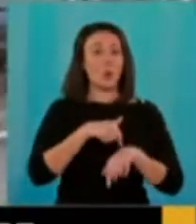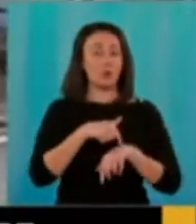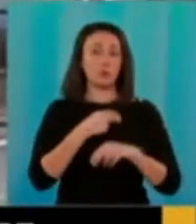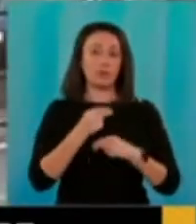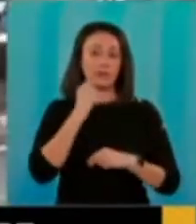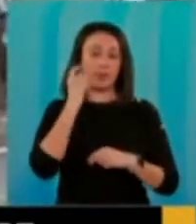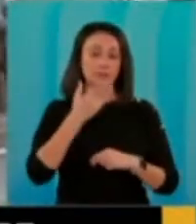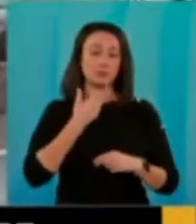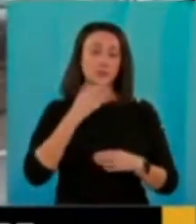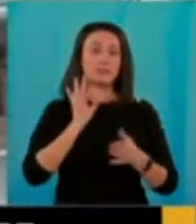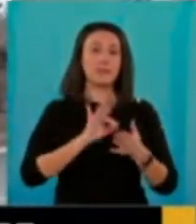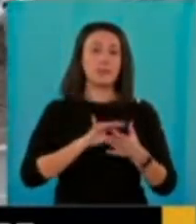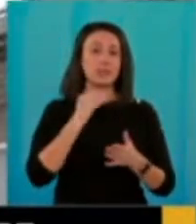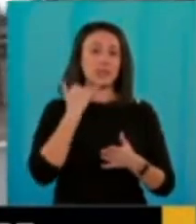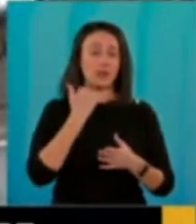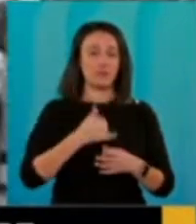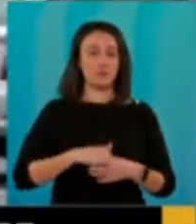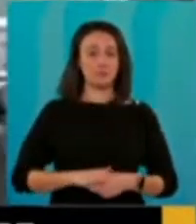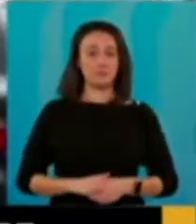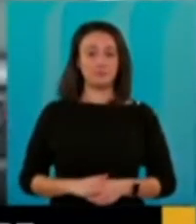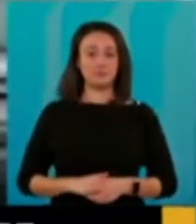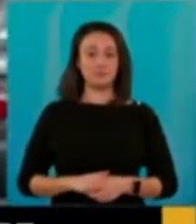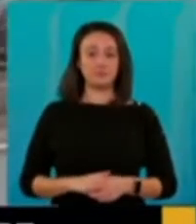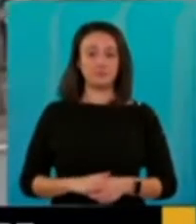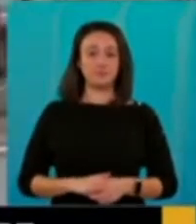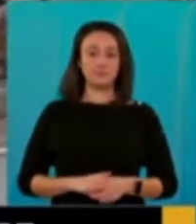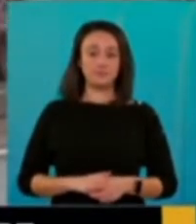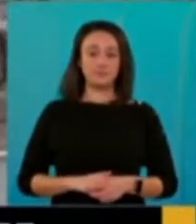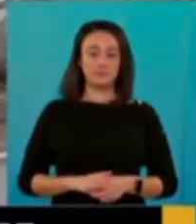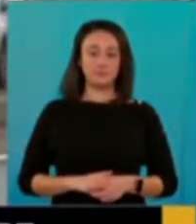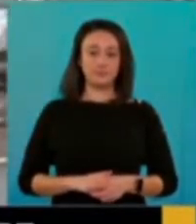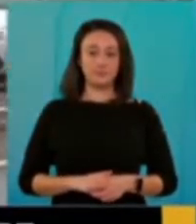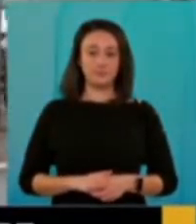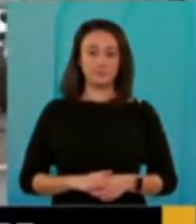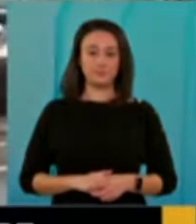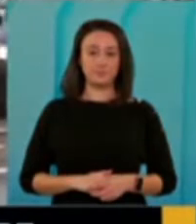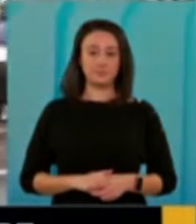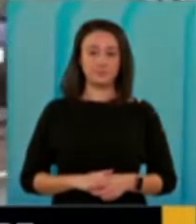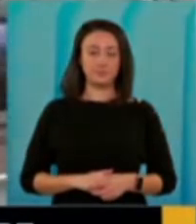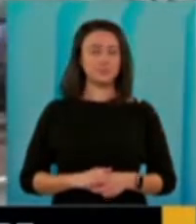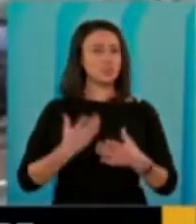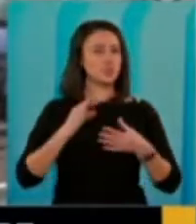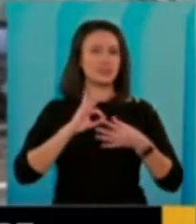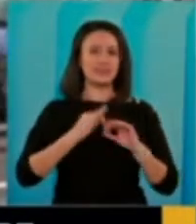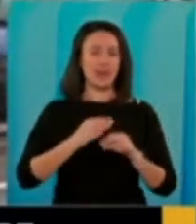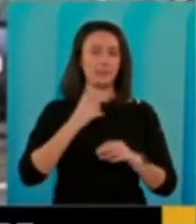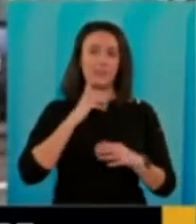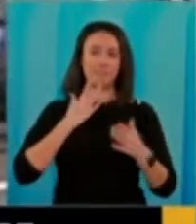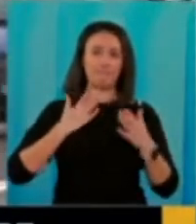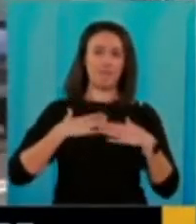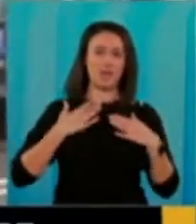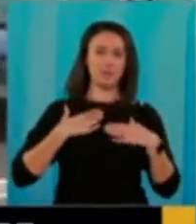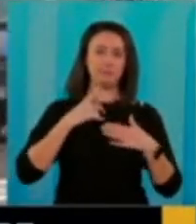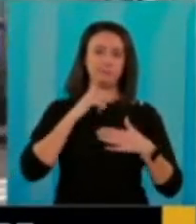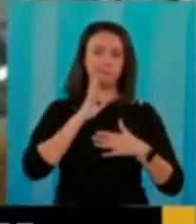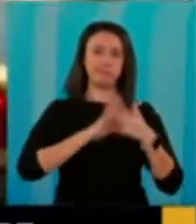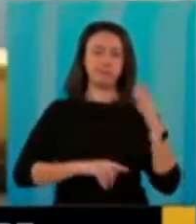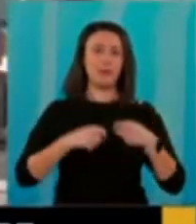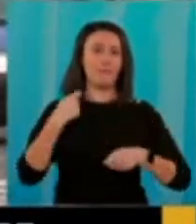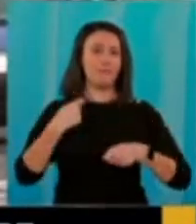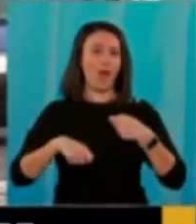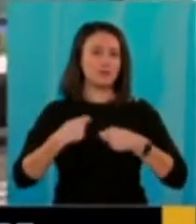Bună dimineața și vă mulțumesc mult pentru intervenție. Bună dimineața! Așadar, ce înseamnă un plămân contaminat cu microplastic, doamna Mahler? Vă